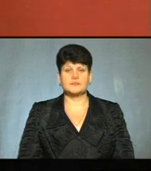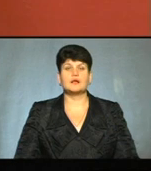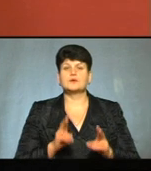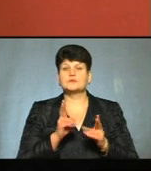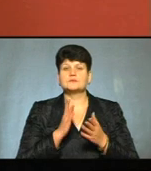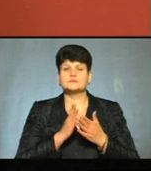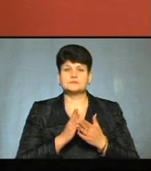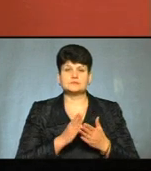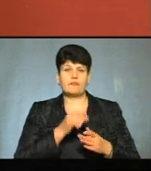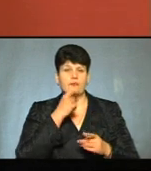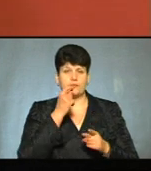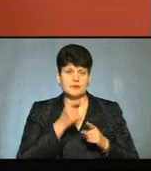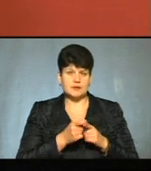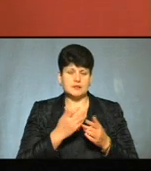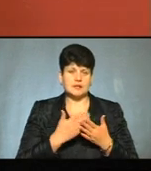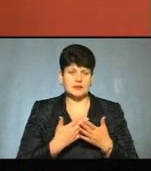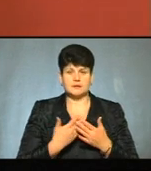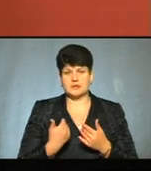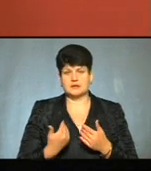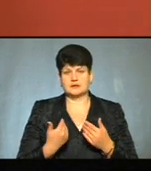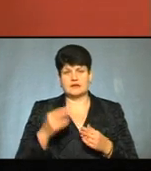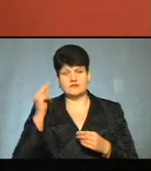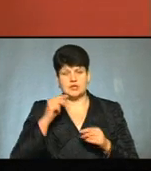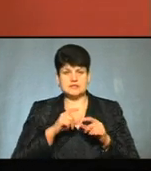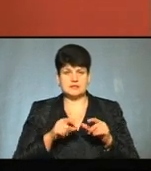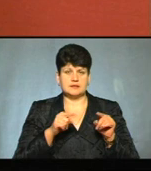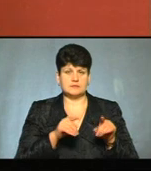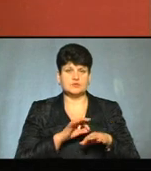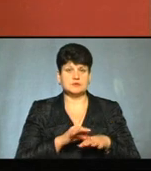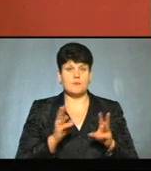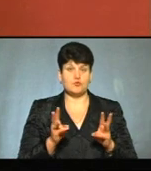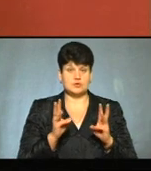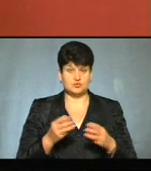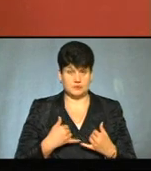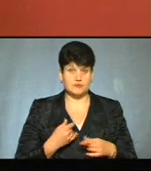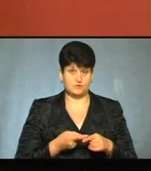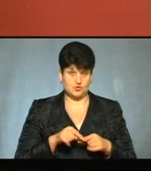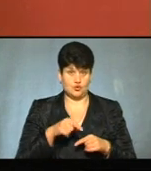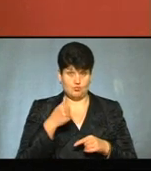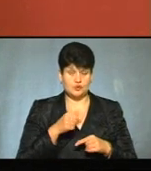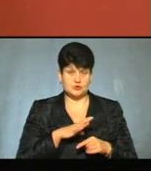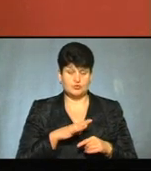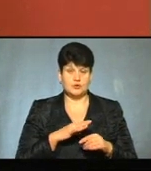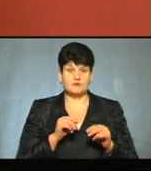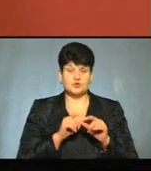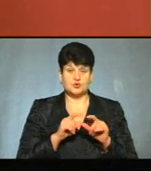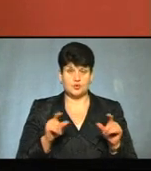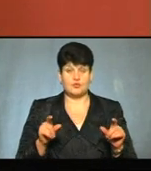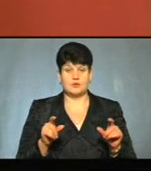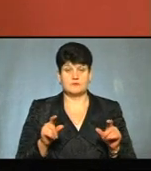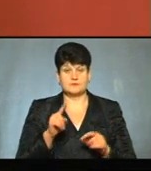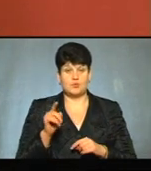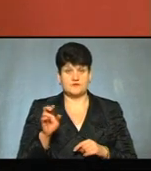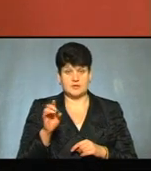На кому лежить відповідальність? Є, наприклад, навчальний заклад, там відбувається пожежа. В нас в цьому році також була пожежа у школі, так, на